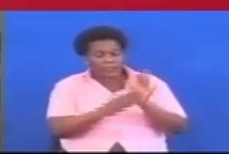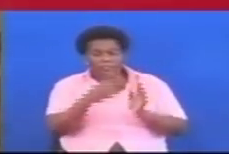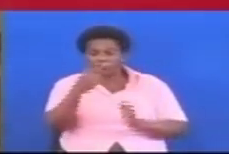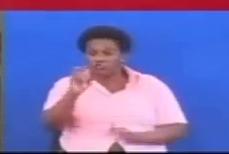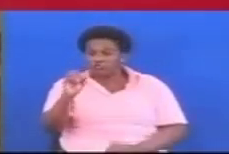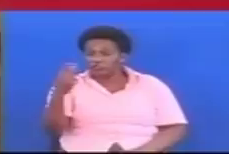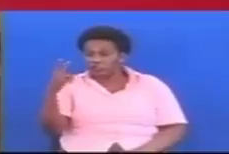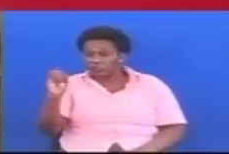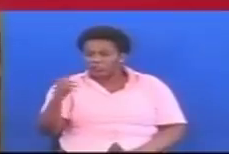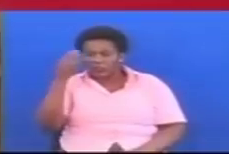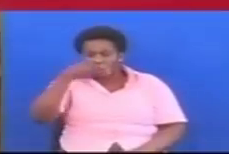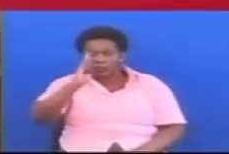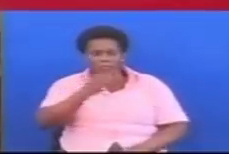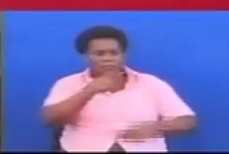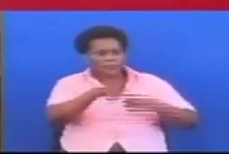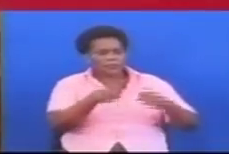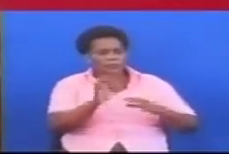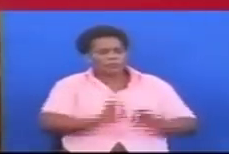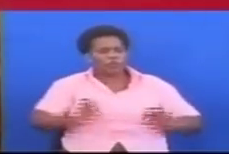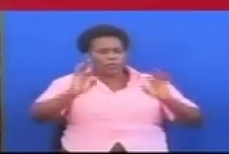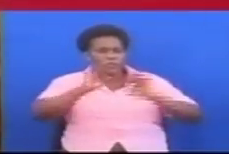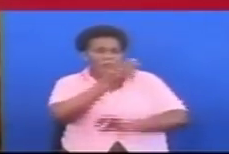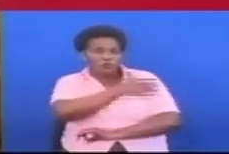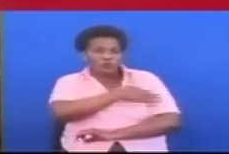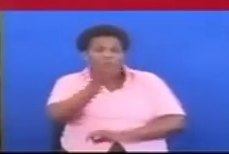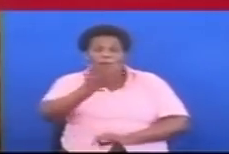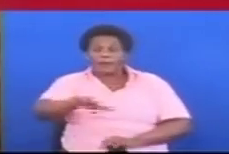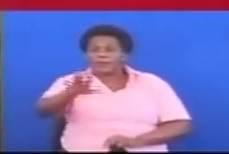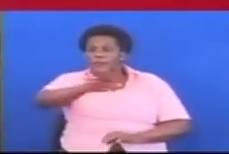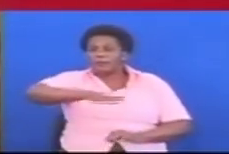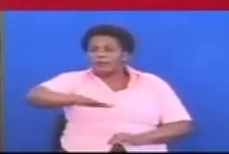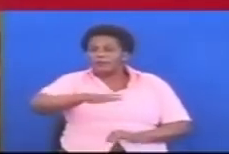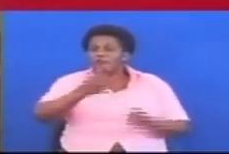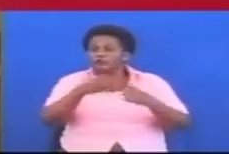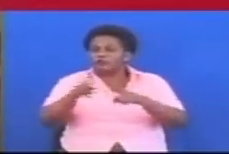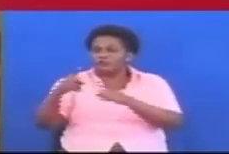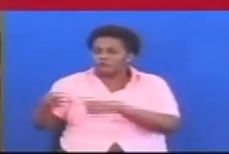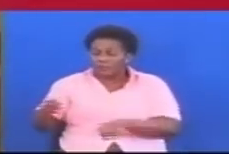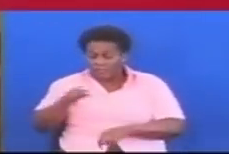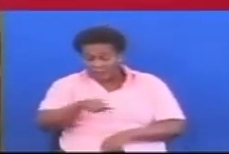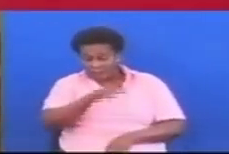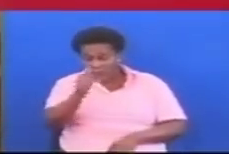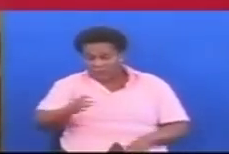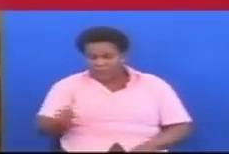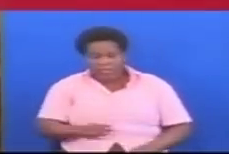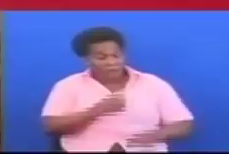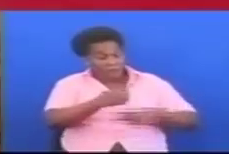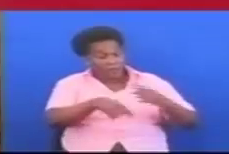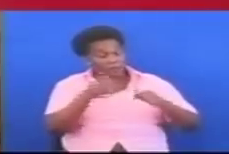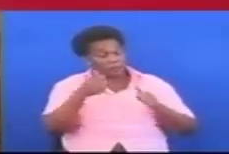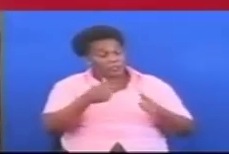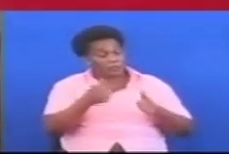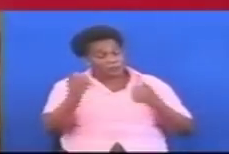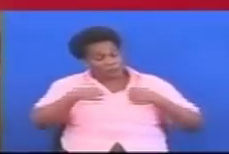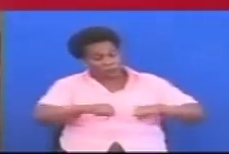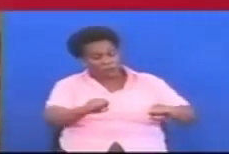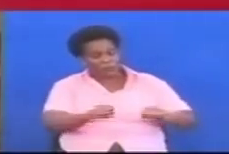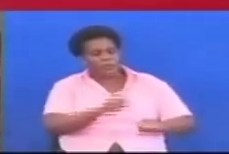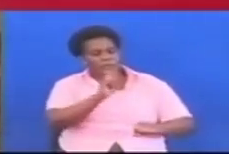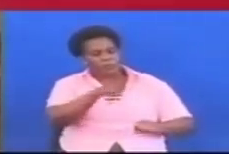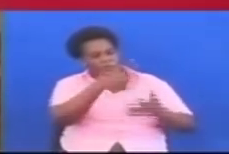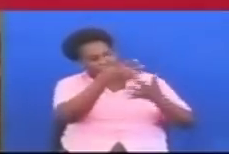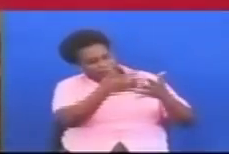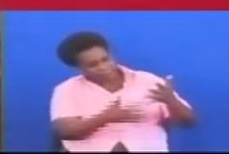2019-20, serikali itaendelea kuboresha huduma ya maji katika maeneo mbalimbali hapa nchini. Miradi inayotarajiwa kutekelezwa ni miradi ya